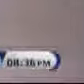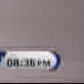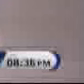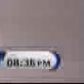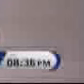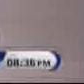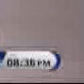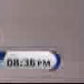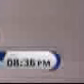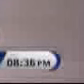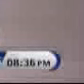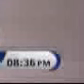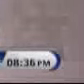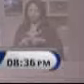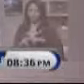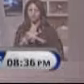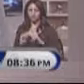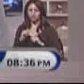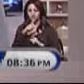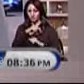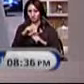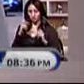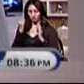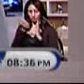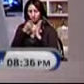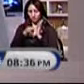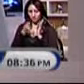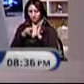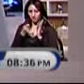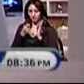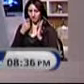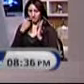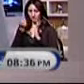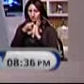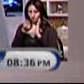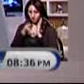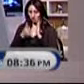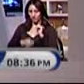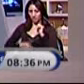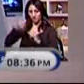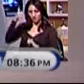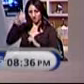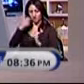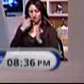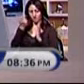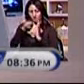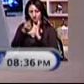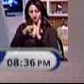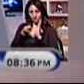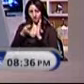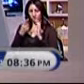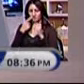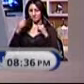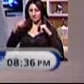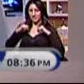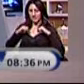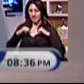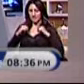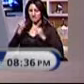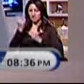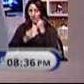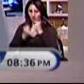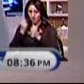هو عضو بارز في نادي الكتاب الكبار من شيكاغو عمارة يعقوبيان إلى نادي السيارات، والمثقف